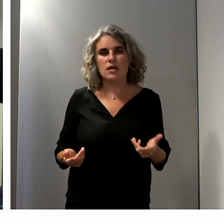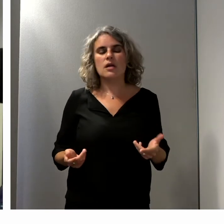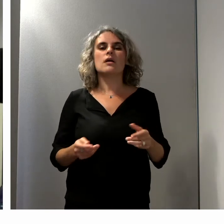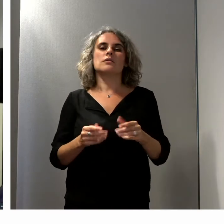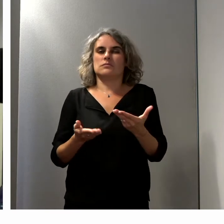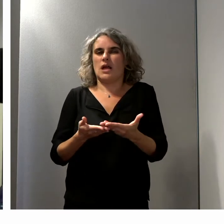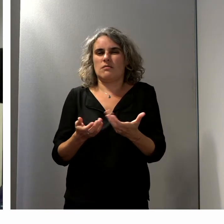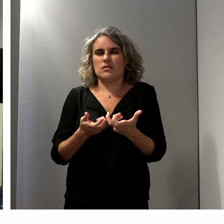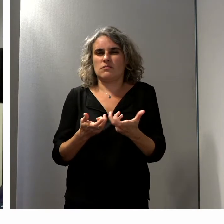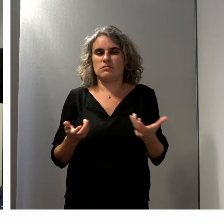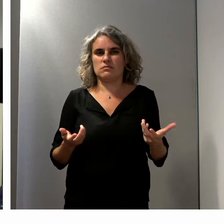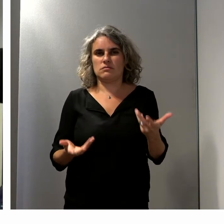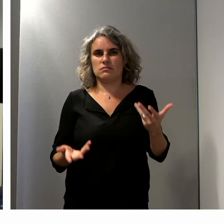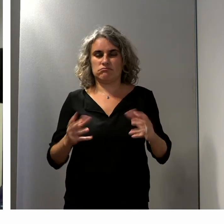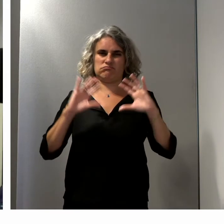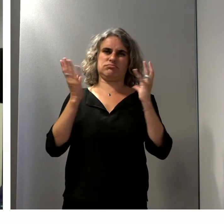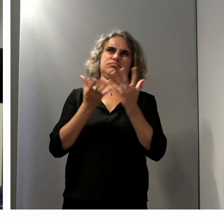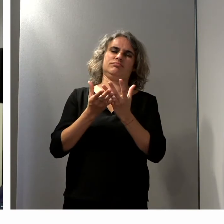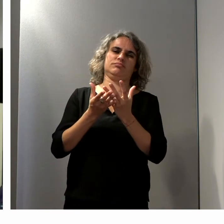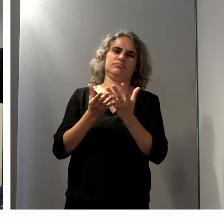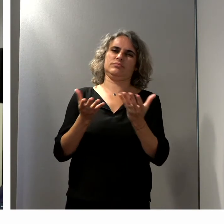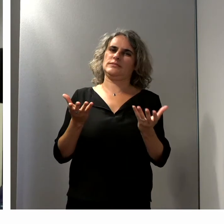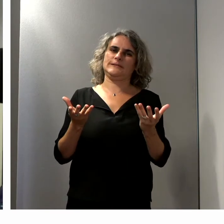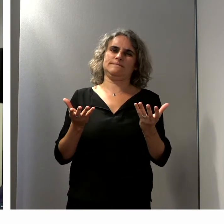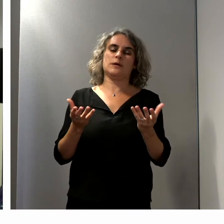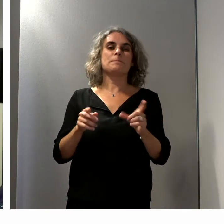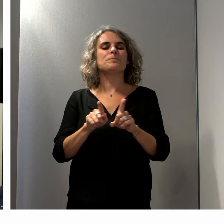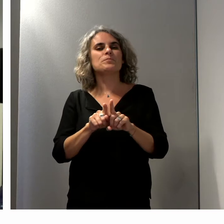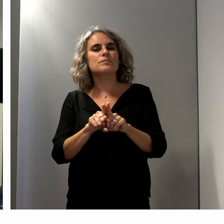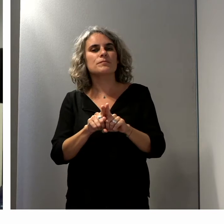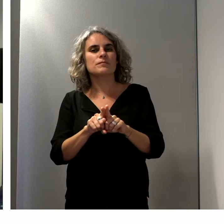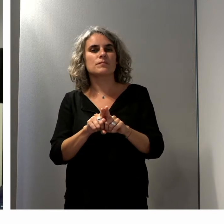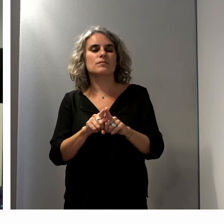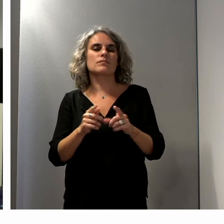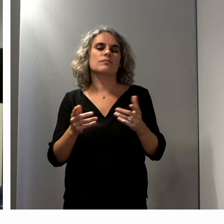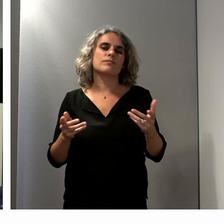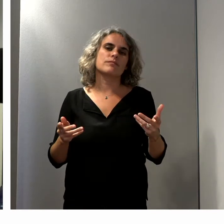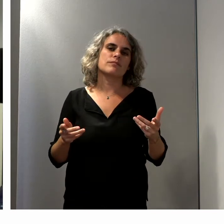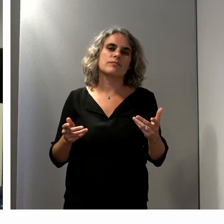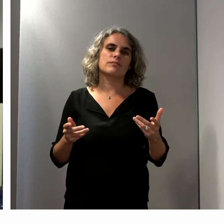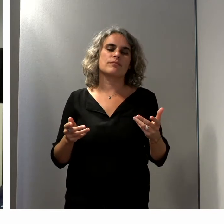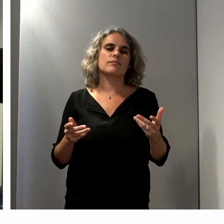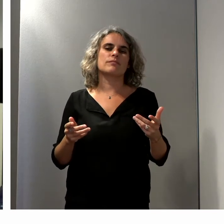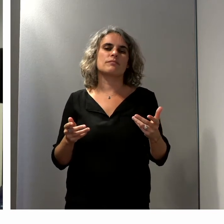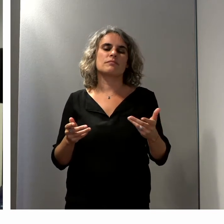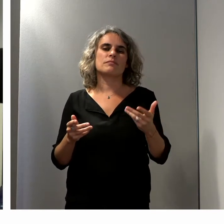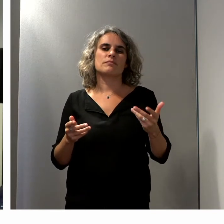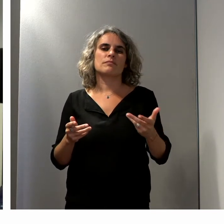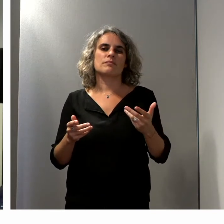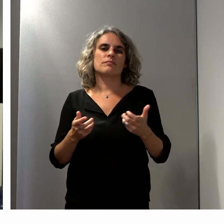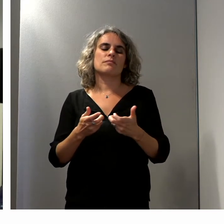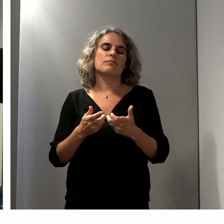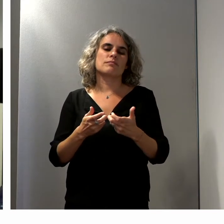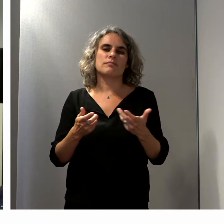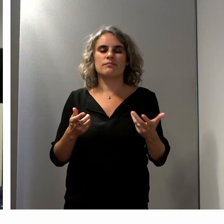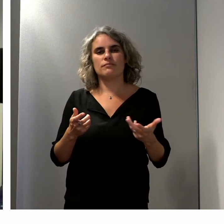toutes ces difficultés-là à gérer, mais au-delà d'aller jouer, on va dire, avec le